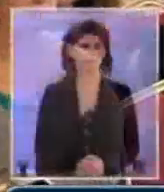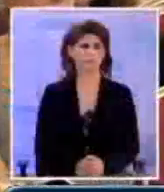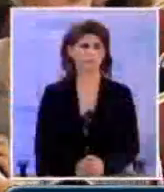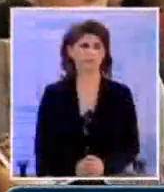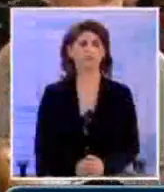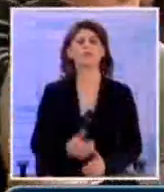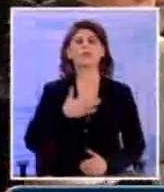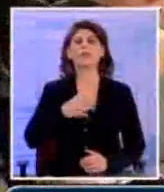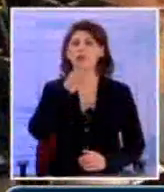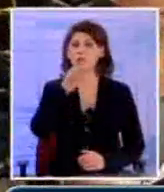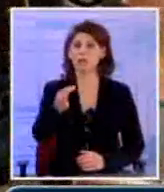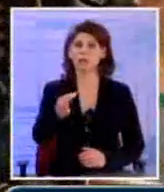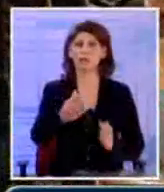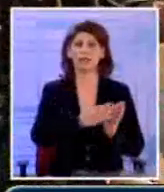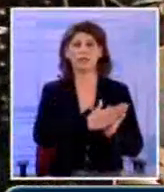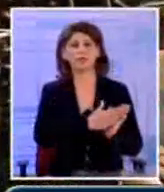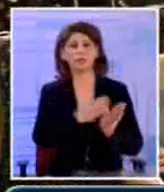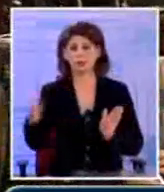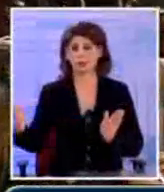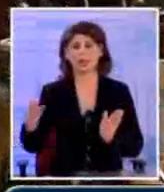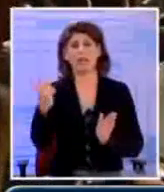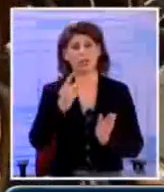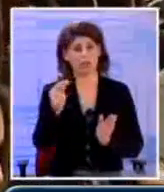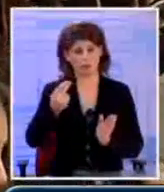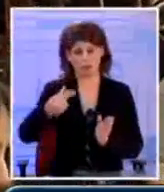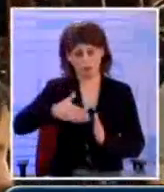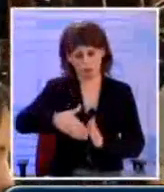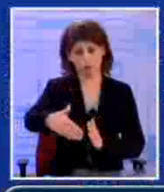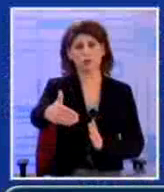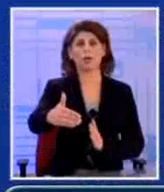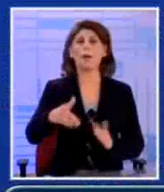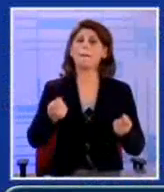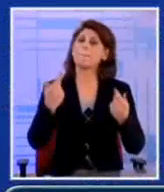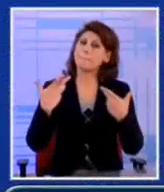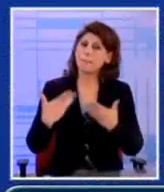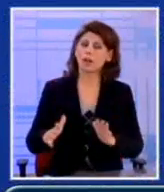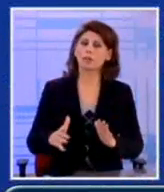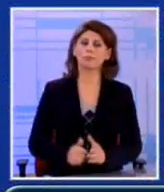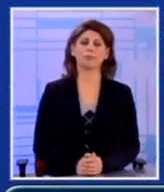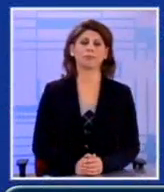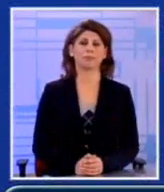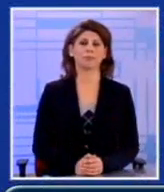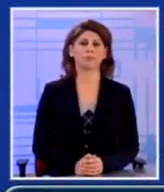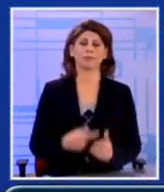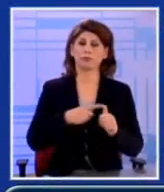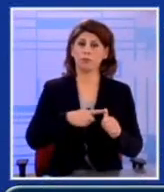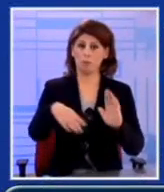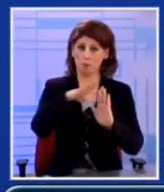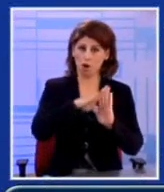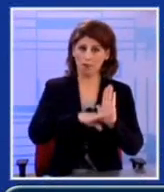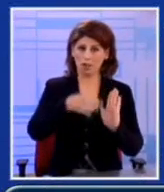της μέχρι σήμερα κοινοβουλευτικής περίοδου έχει πραγματοποιηθεί, πέραν των